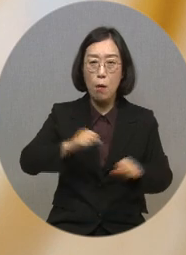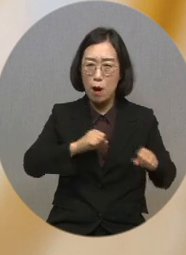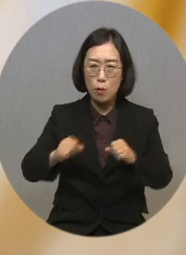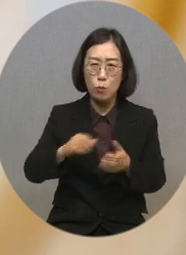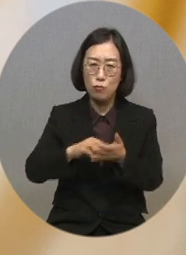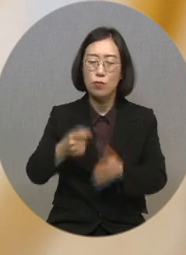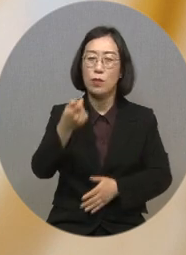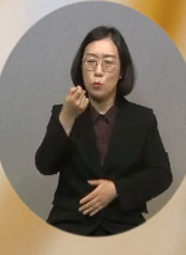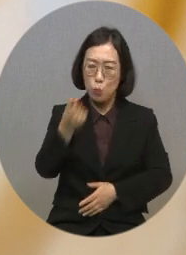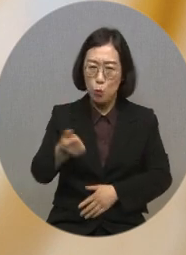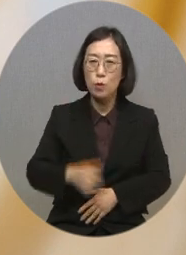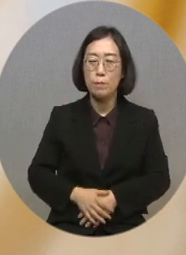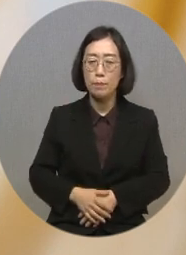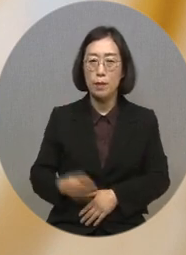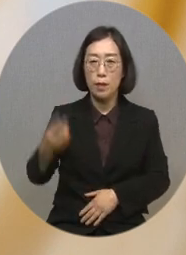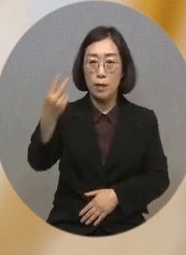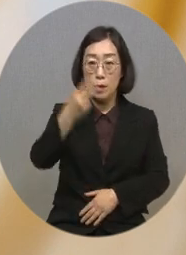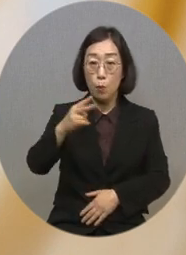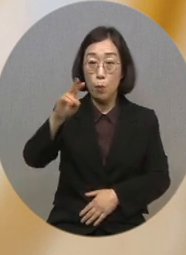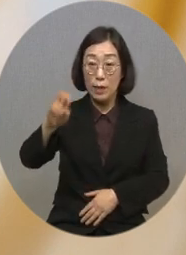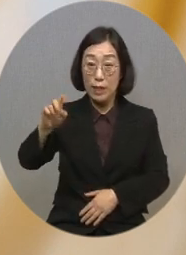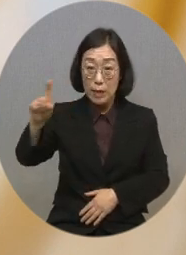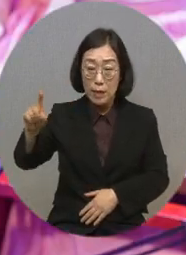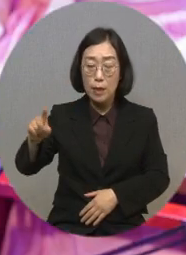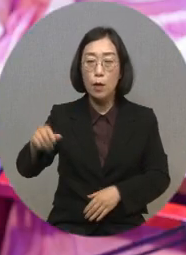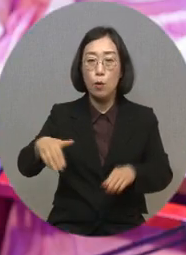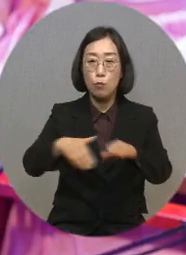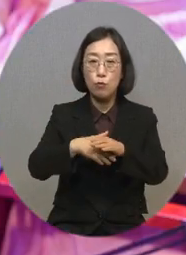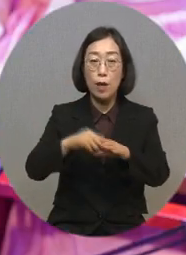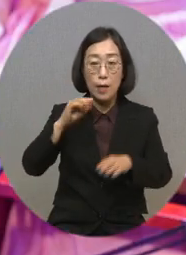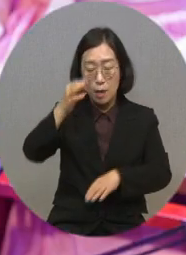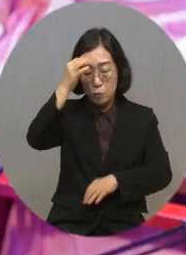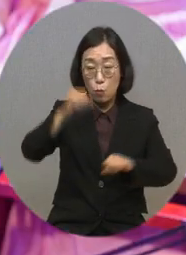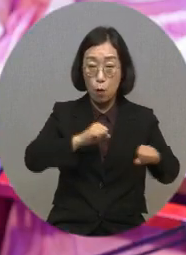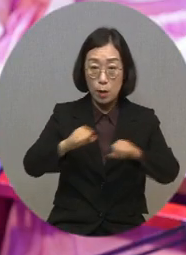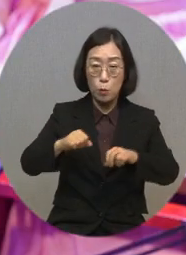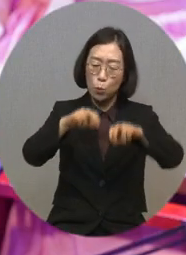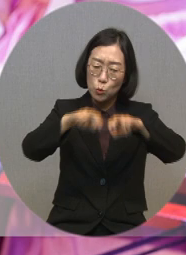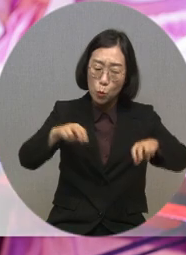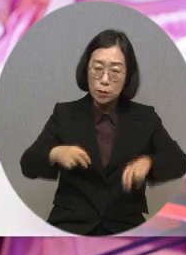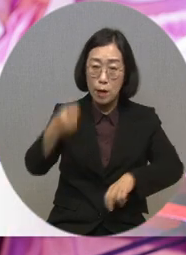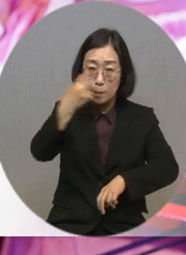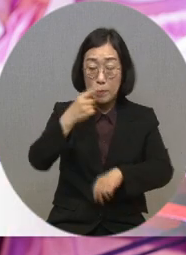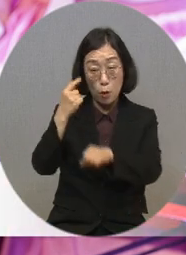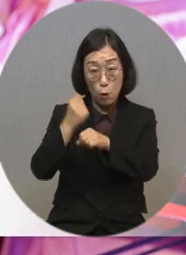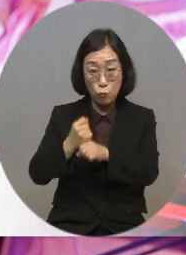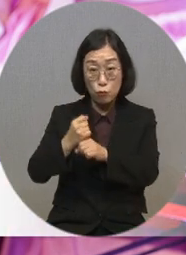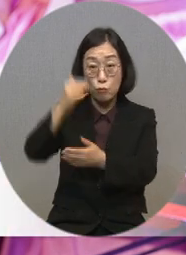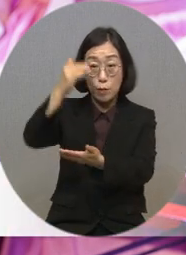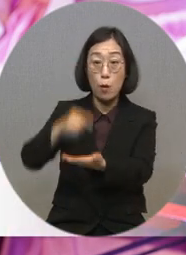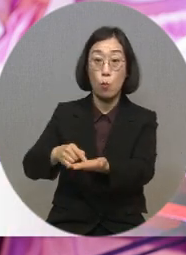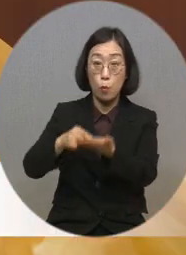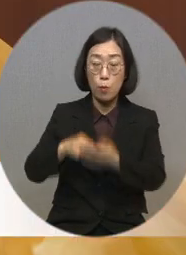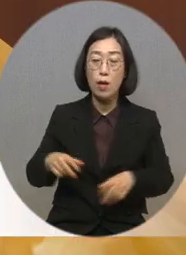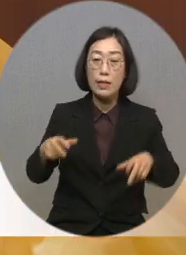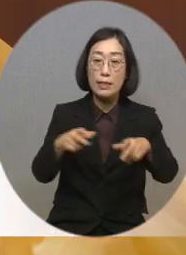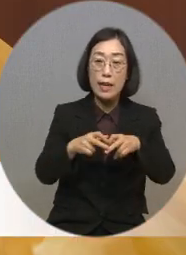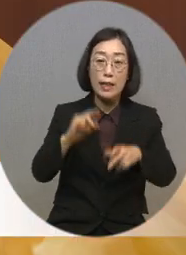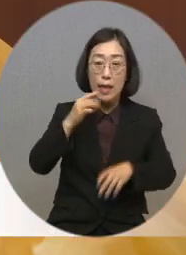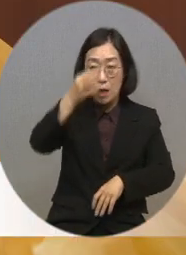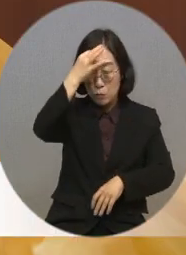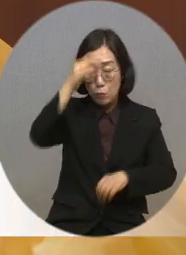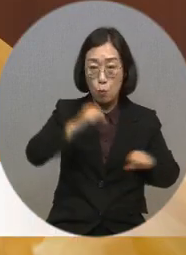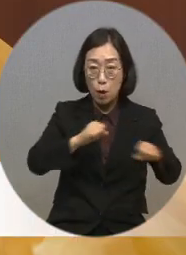않습니다 2011 장애예술인 문화예술 활동 실태조사 및 분석 연구에 따르면 장애예술인의 활동